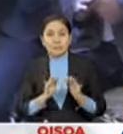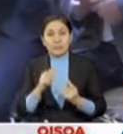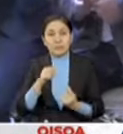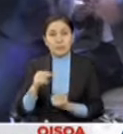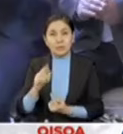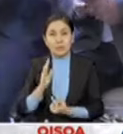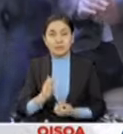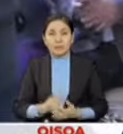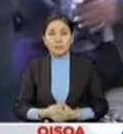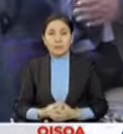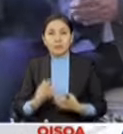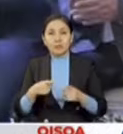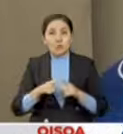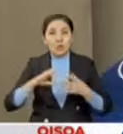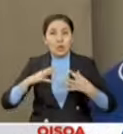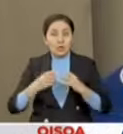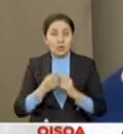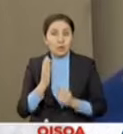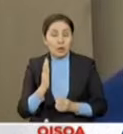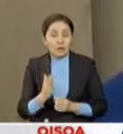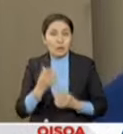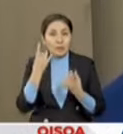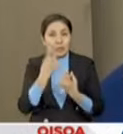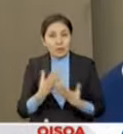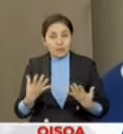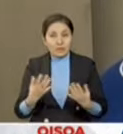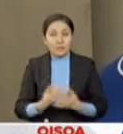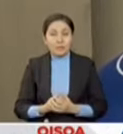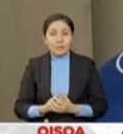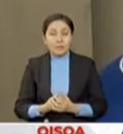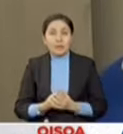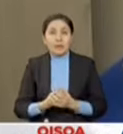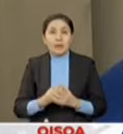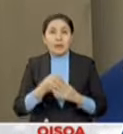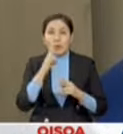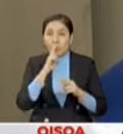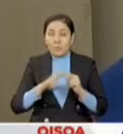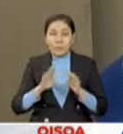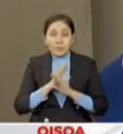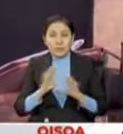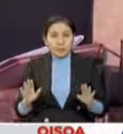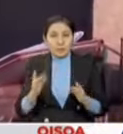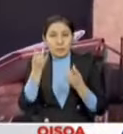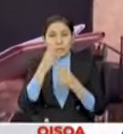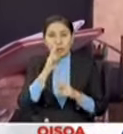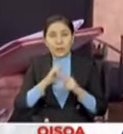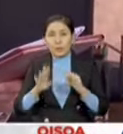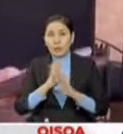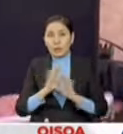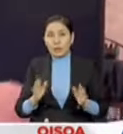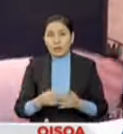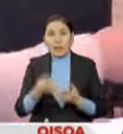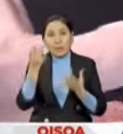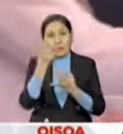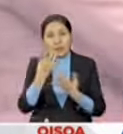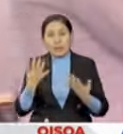ekan. Shunday xulosaga keldim. Demak, ma'naviyat o'lmagan, ma'naviyat o'lmaydi. Tadbirda ma'naviy